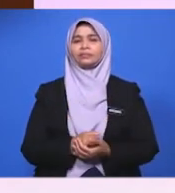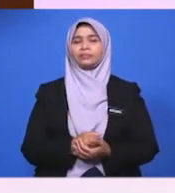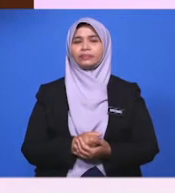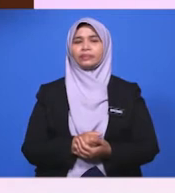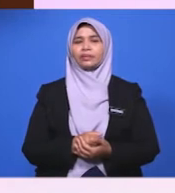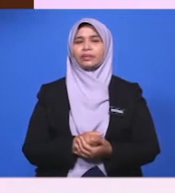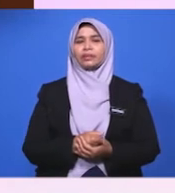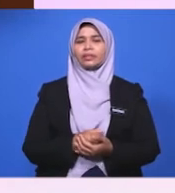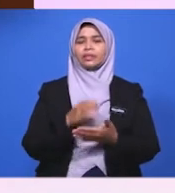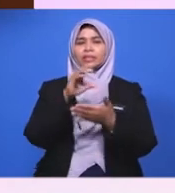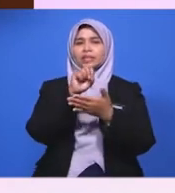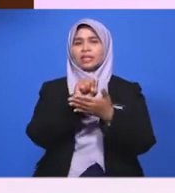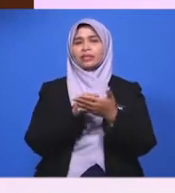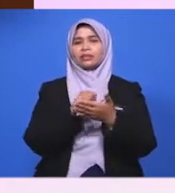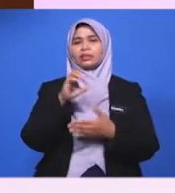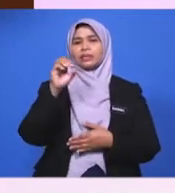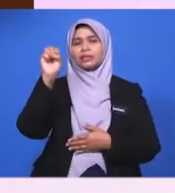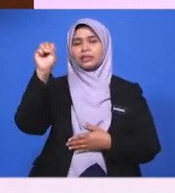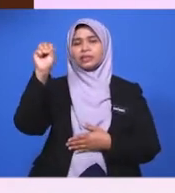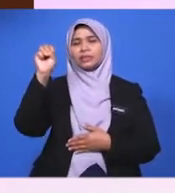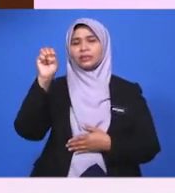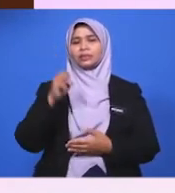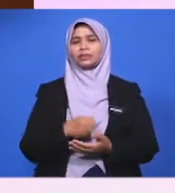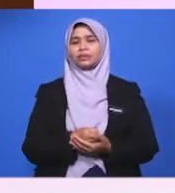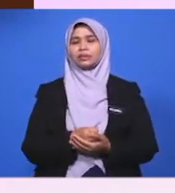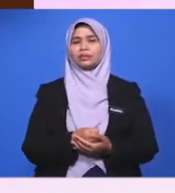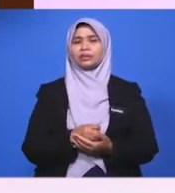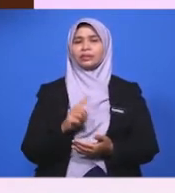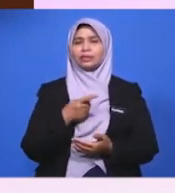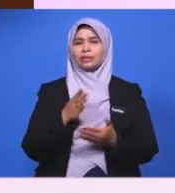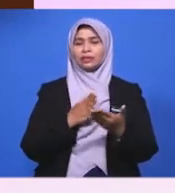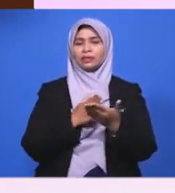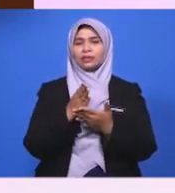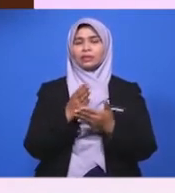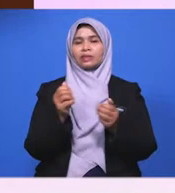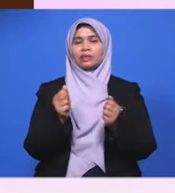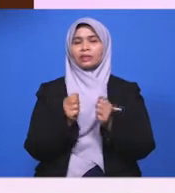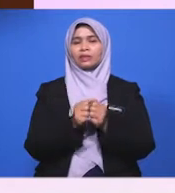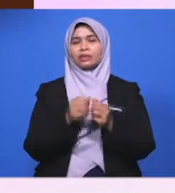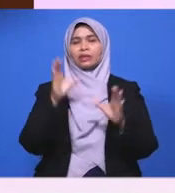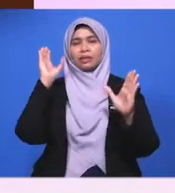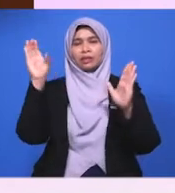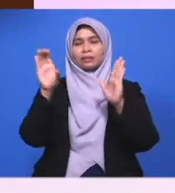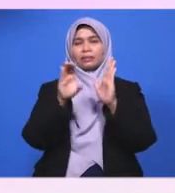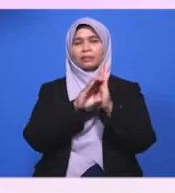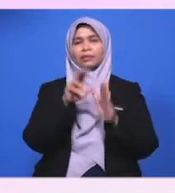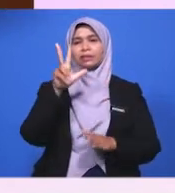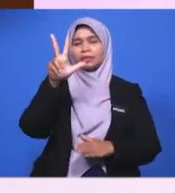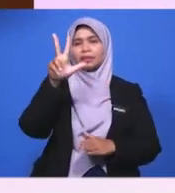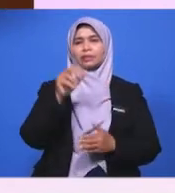ialah sektor sekunda. Kita teruskan lagi dengan gambar yang